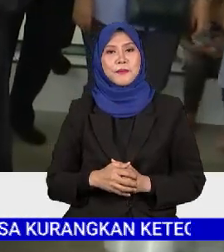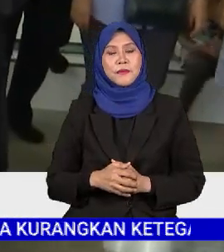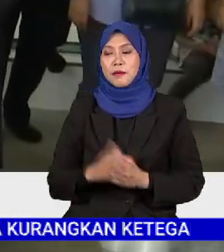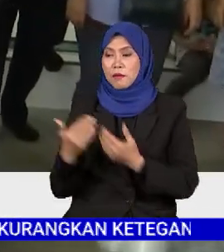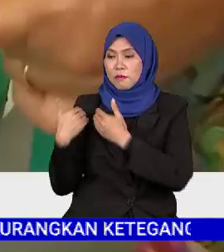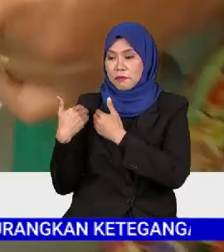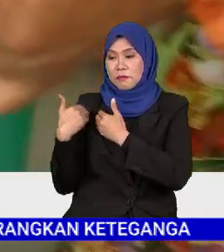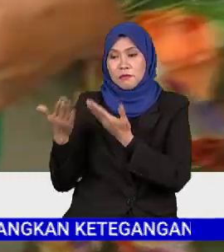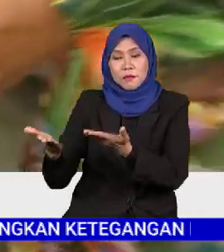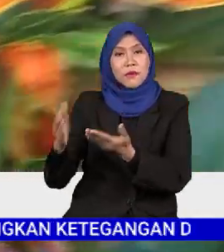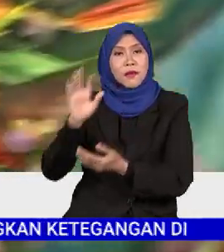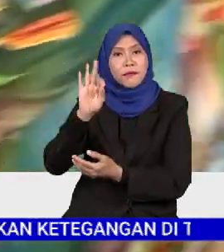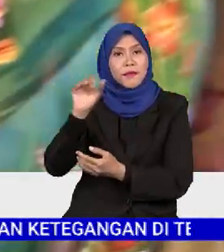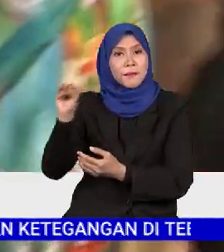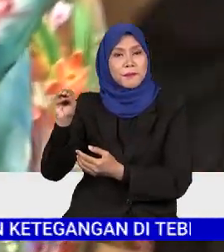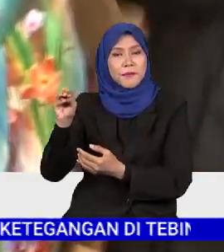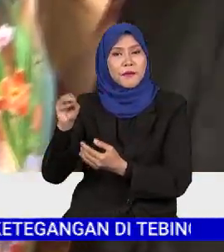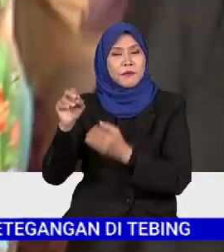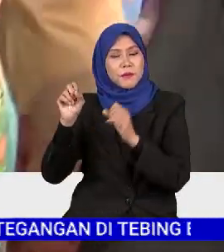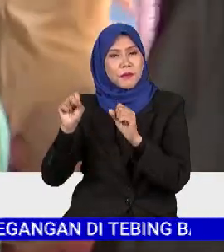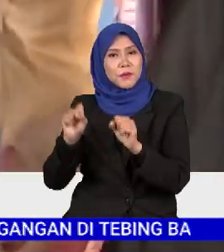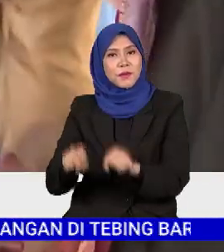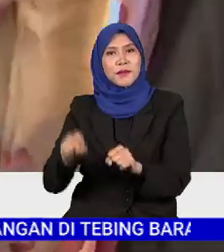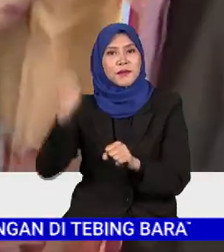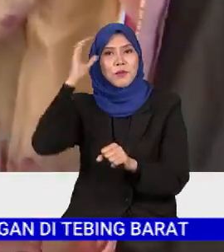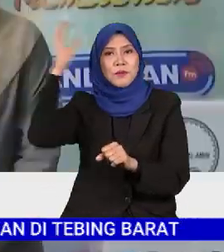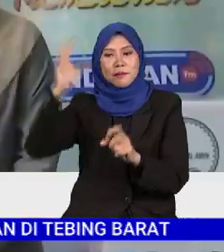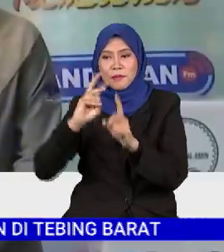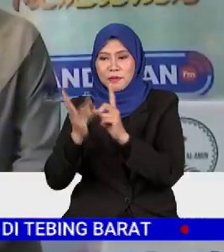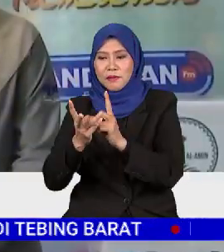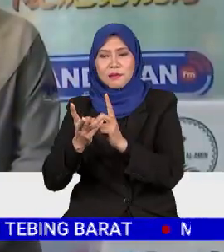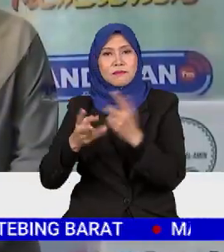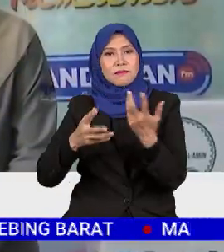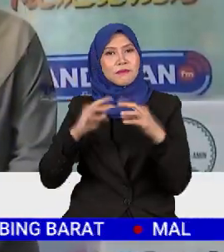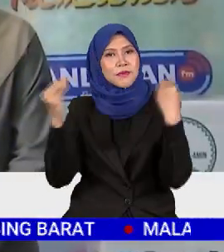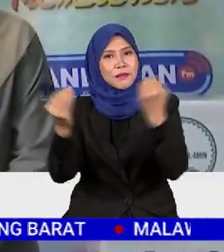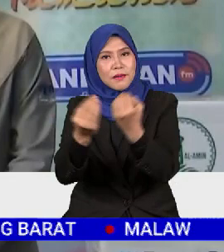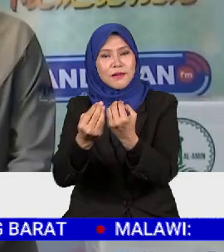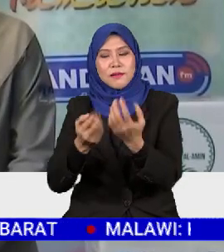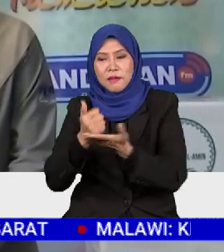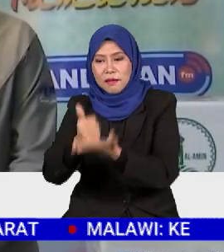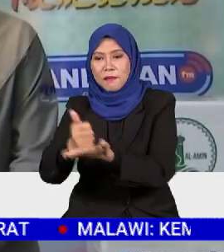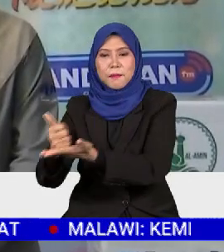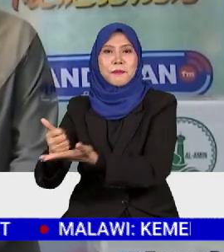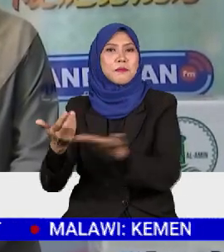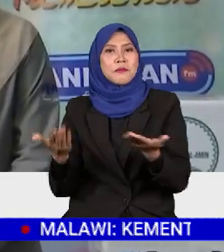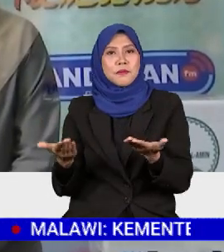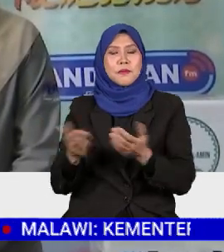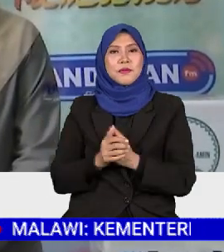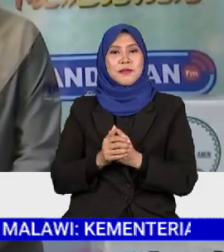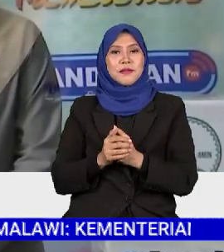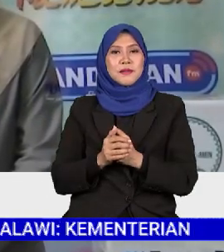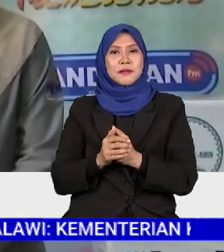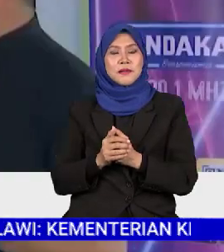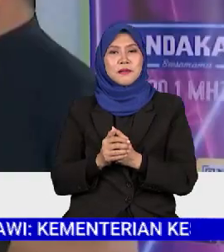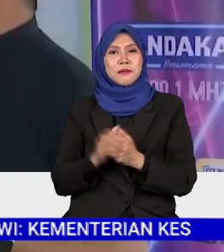peranan Sandakan FM turut memperkasa aktiviti berkonsepkan kebajikan dan kemasyarakatan yang tidak hanya tertumpu program diterbitkan di studio,